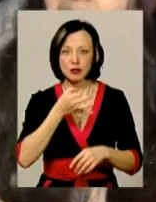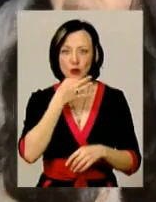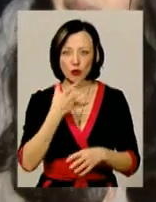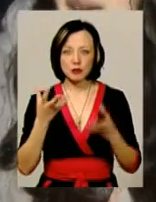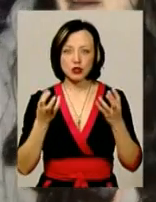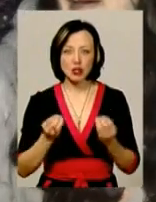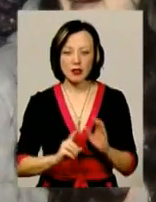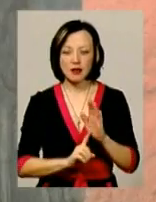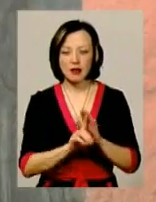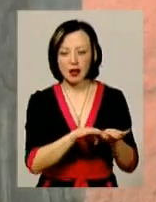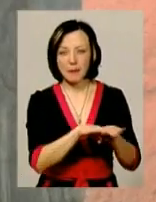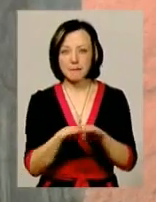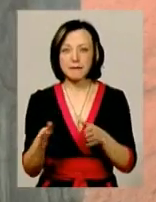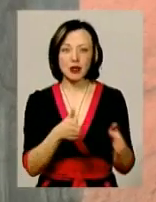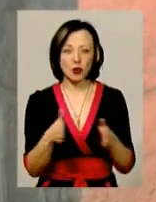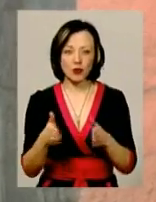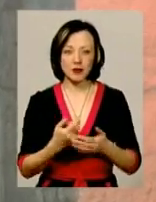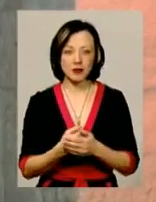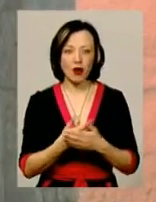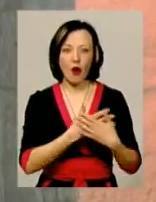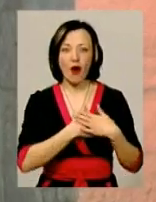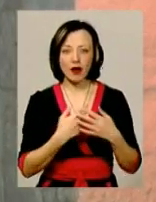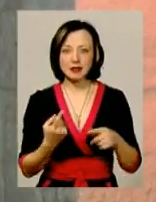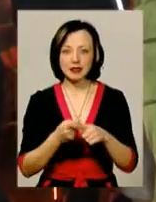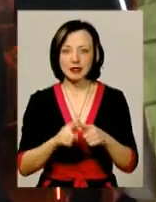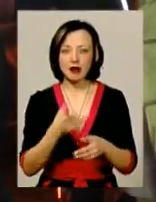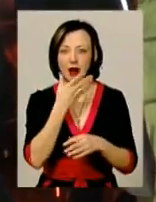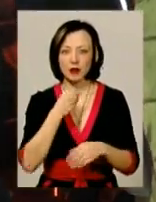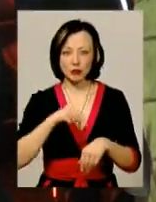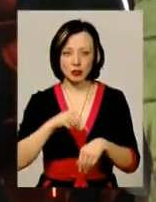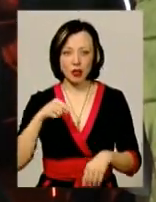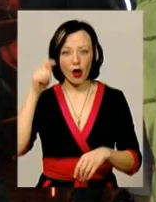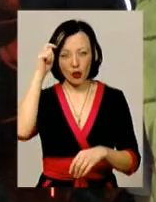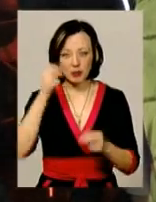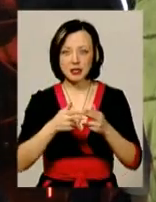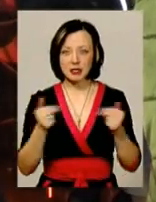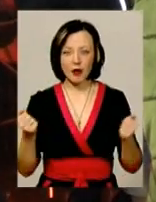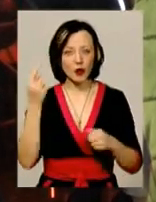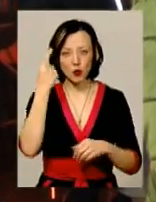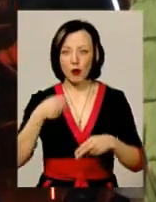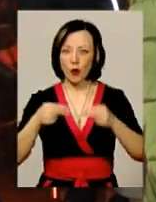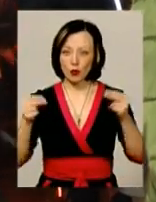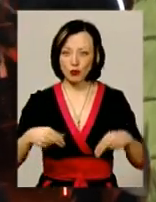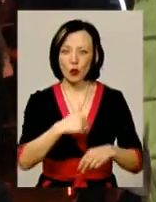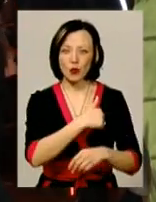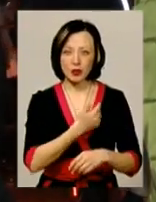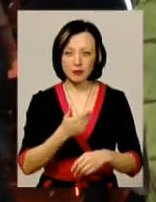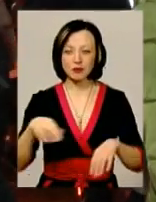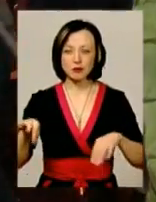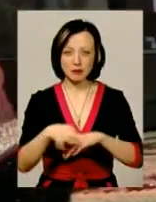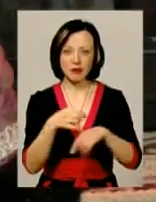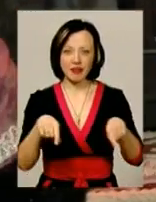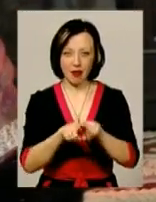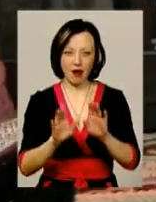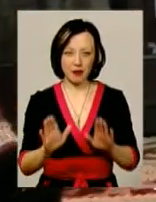ще на стадії підготовки. Кохання – це таке гарне почуття. А хлопець зізнався, коли б не думав одружуватися, то хотів би брати шлюб саме